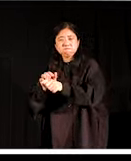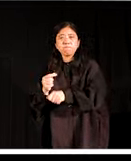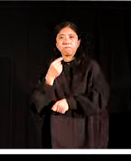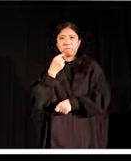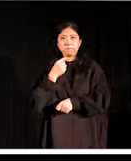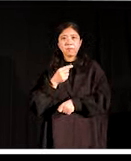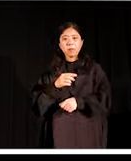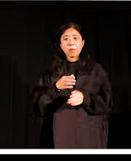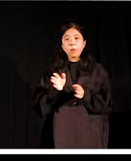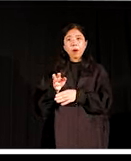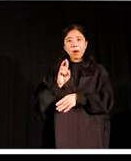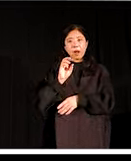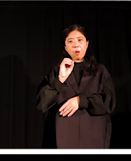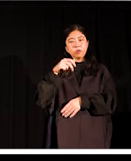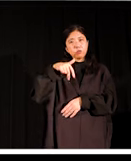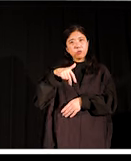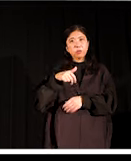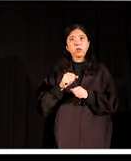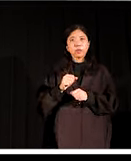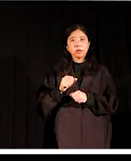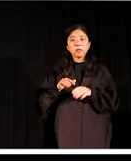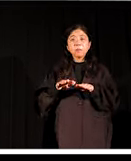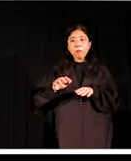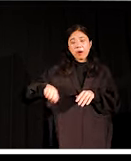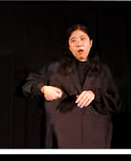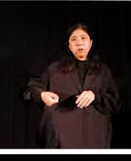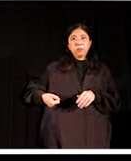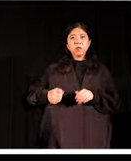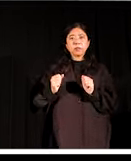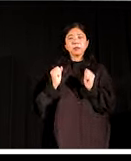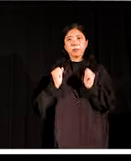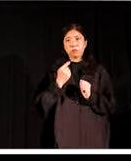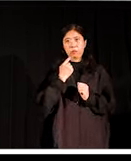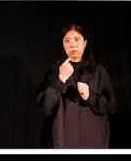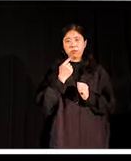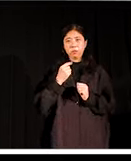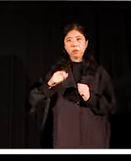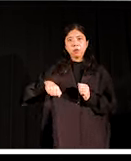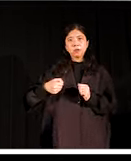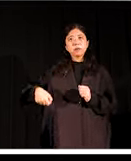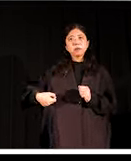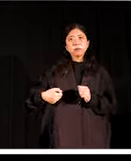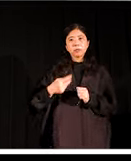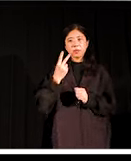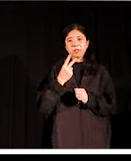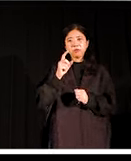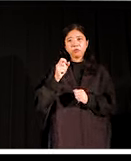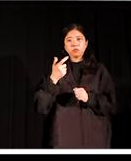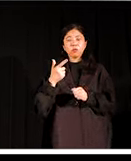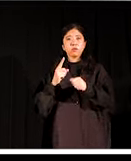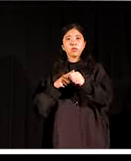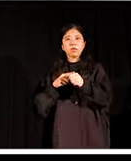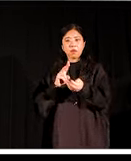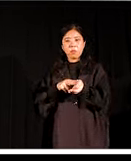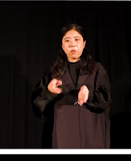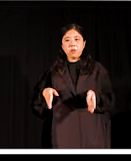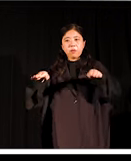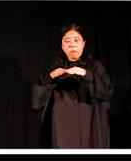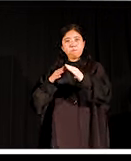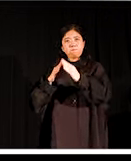他はラオスですとか今1番大きいのは私がいるカンボジアの方ですねカンボジアの方で2016年に拠点となる病院を設立し